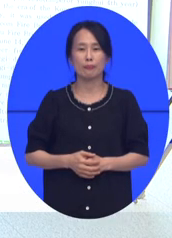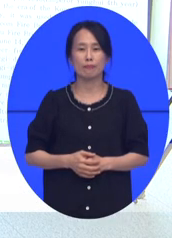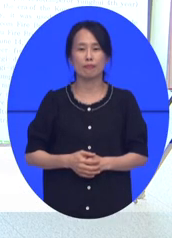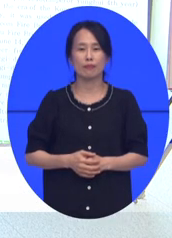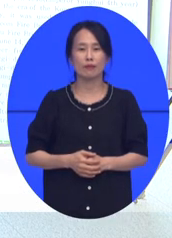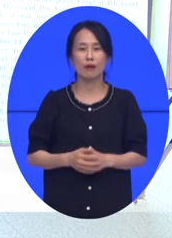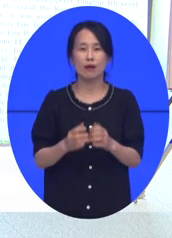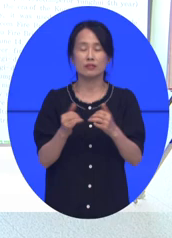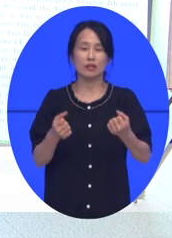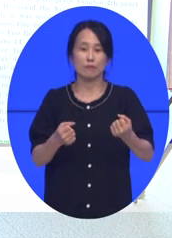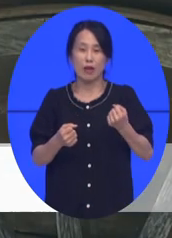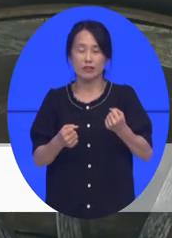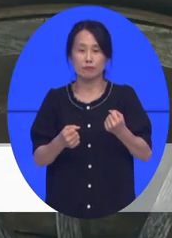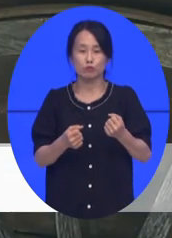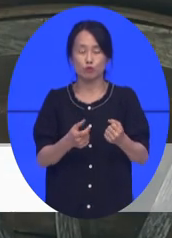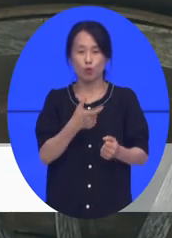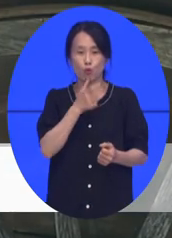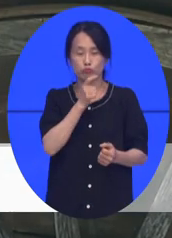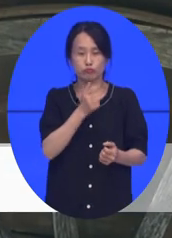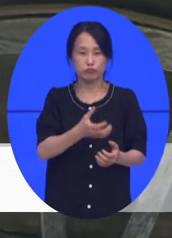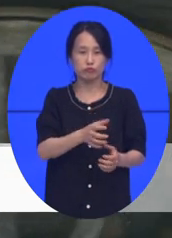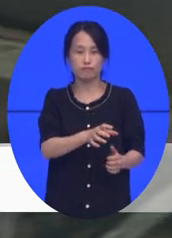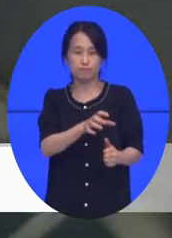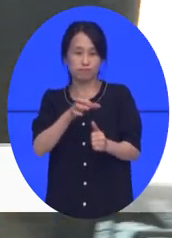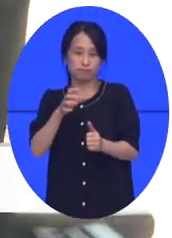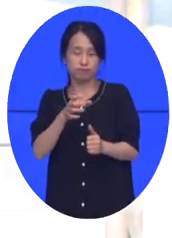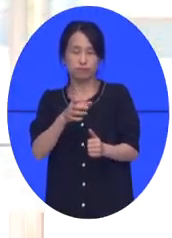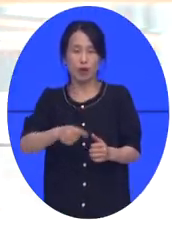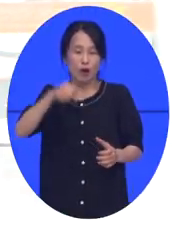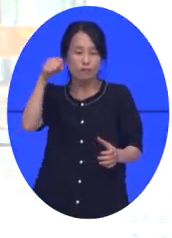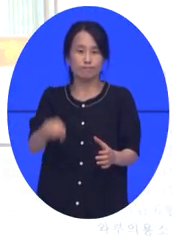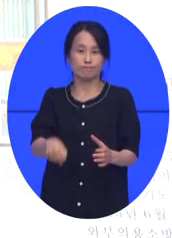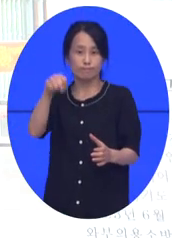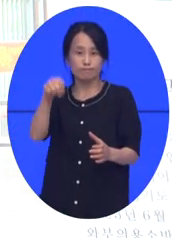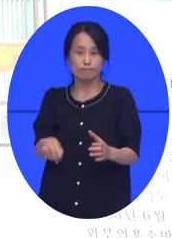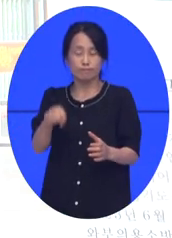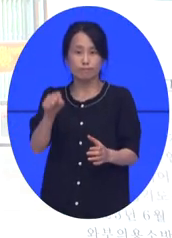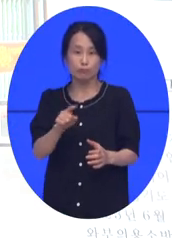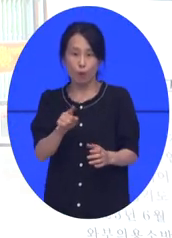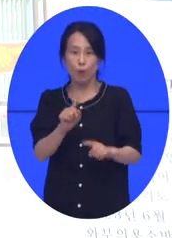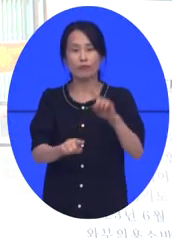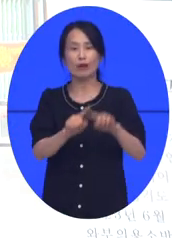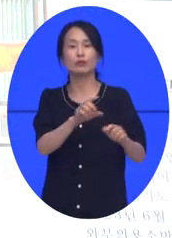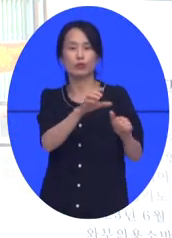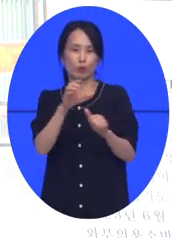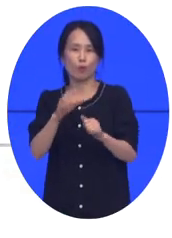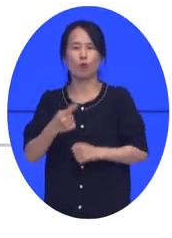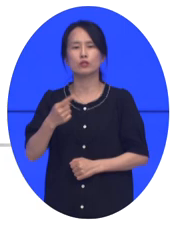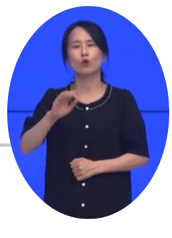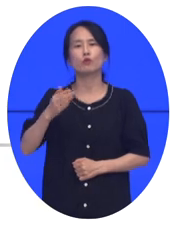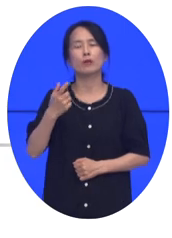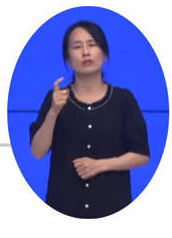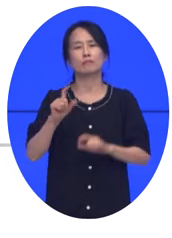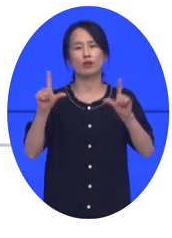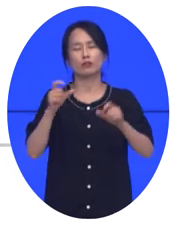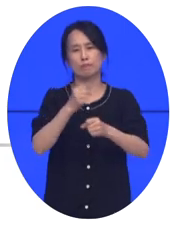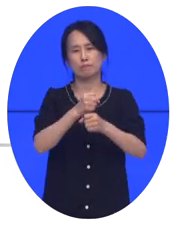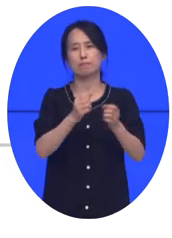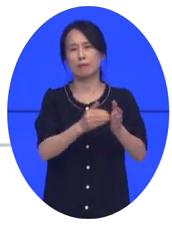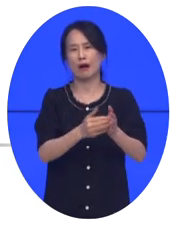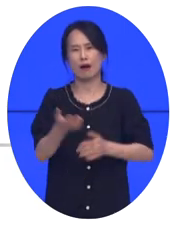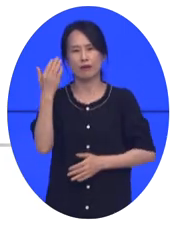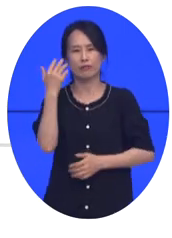사람의 힘만으로 물을 끌어올려 화제를 진압하는 목재완용 펌프 1910년에 제작된 것으로 과거